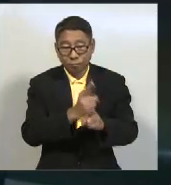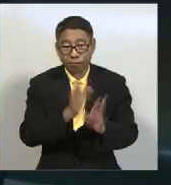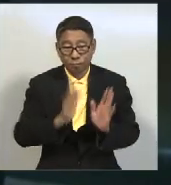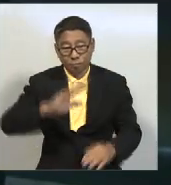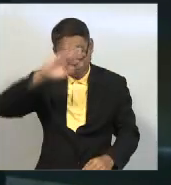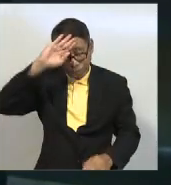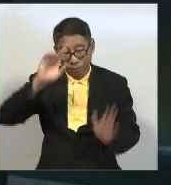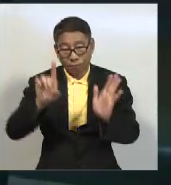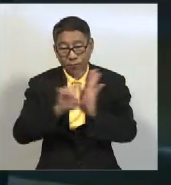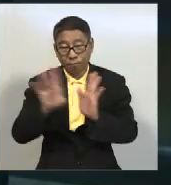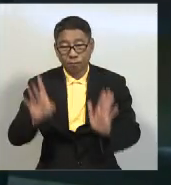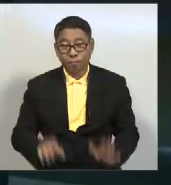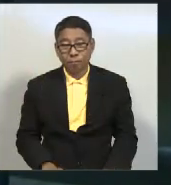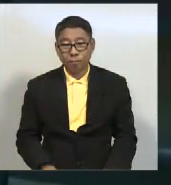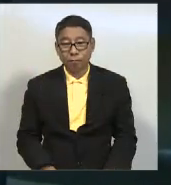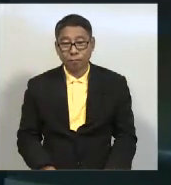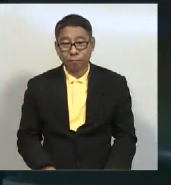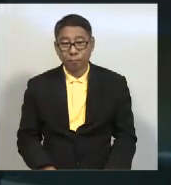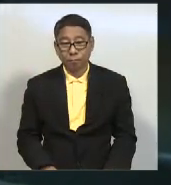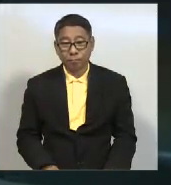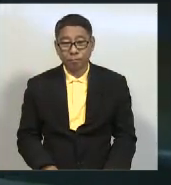ขาเป็นกรรมการในเรื่อง